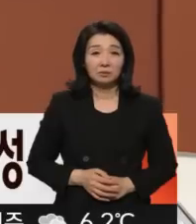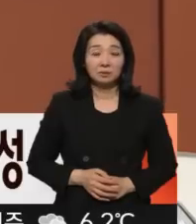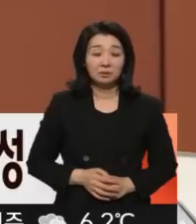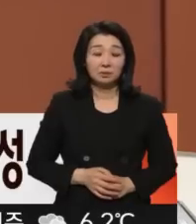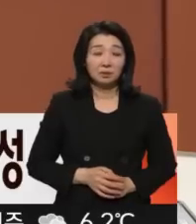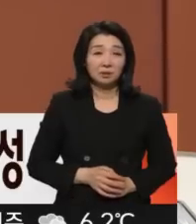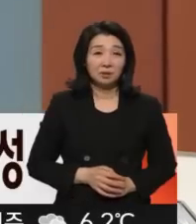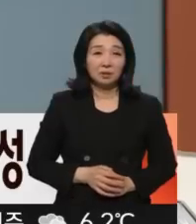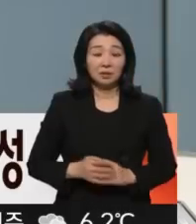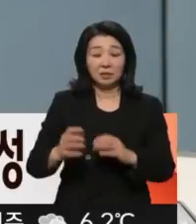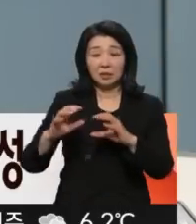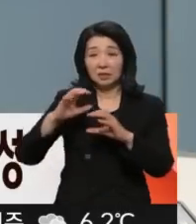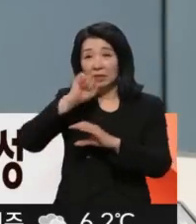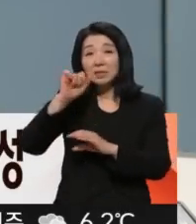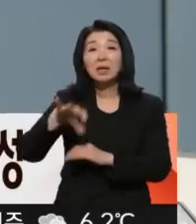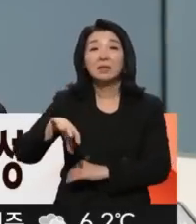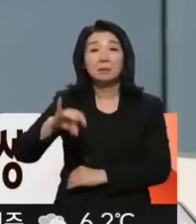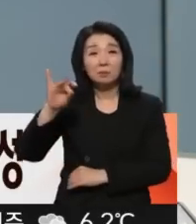먼저,